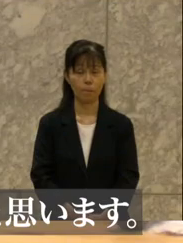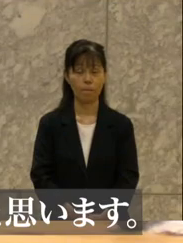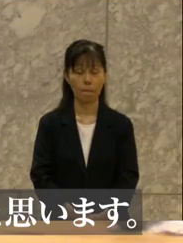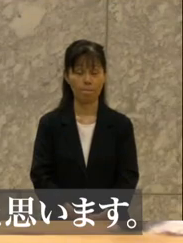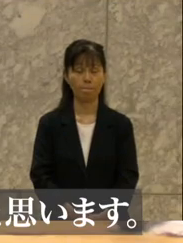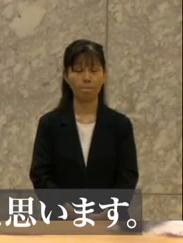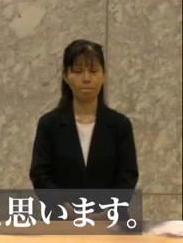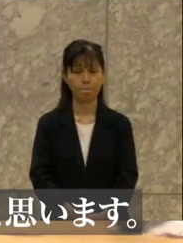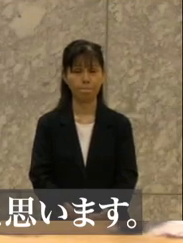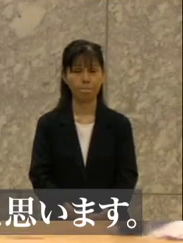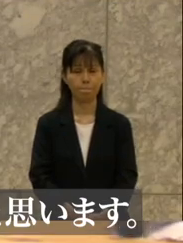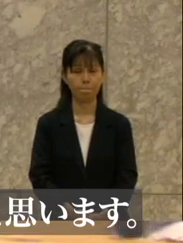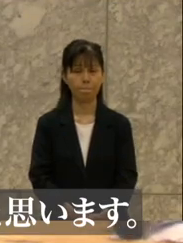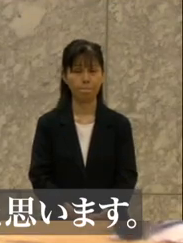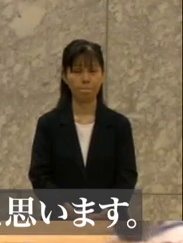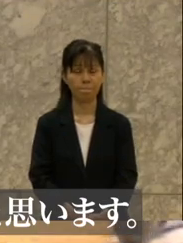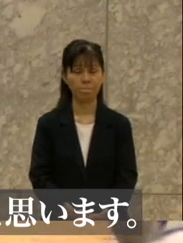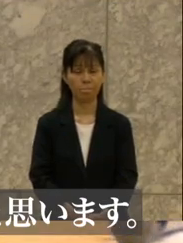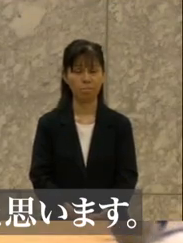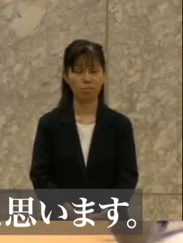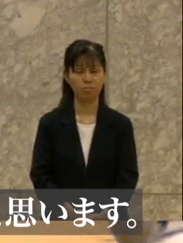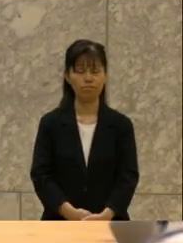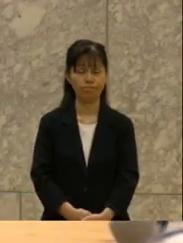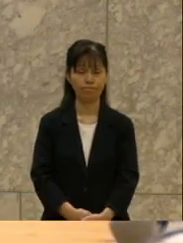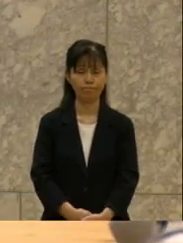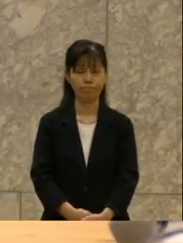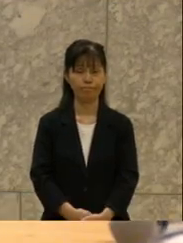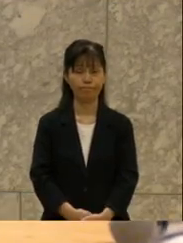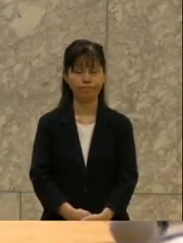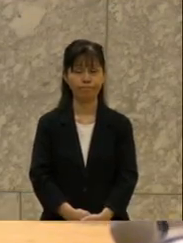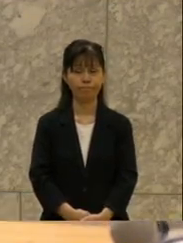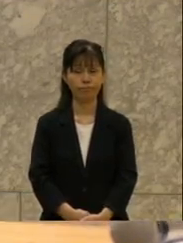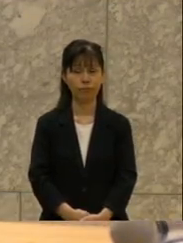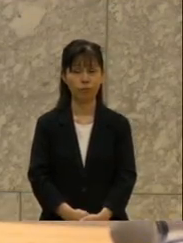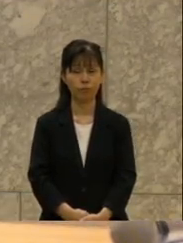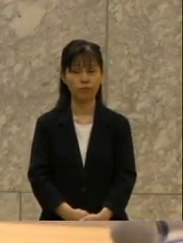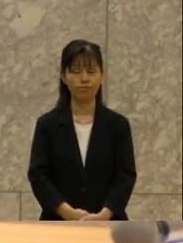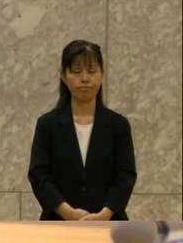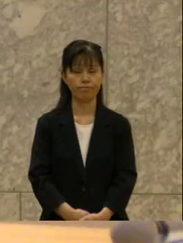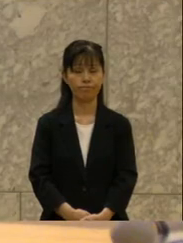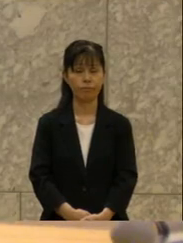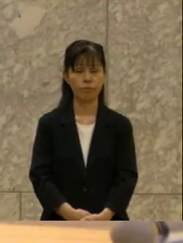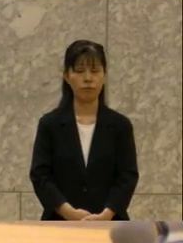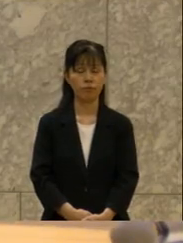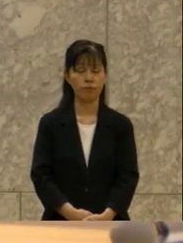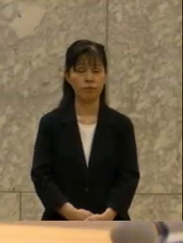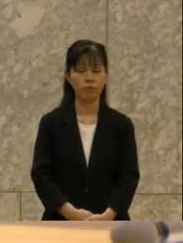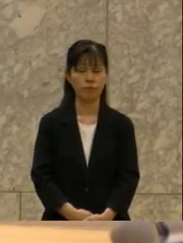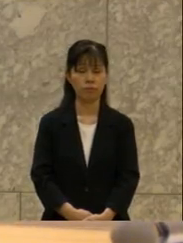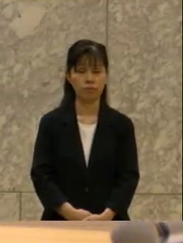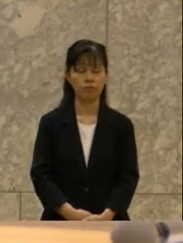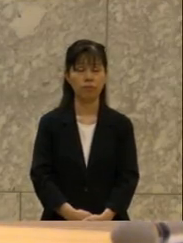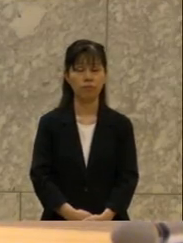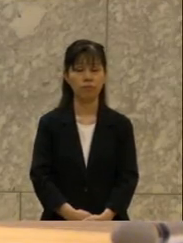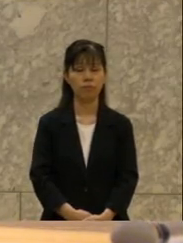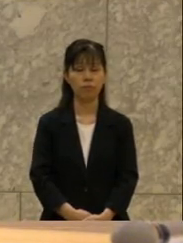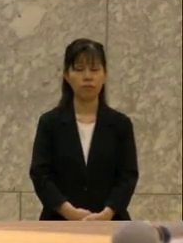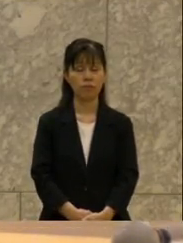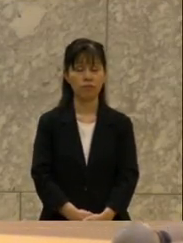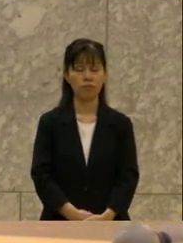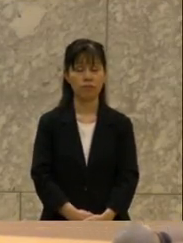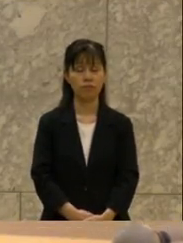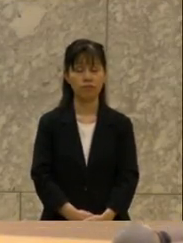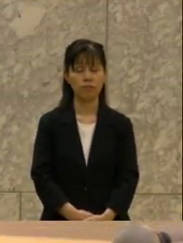もう100%に近い方がご存知だと思いますでもデフリンピックは知名度が低いです10%